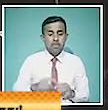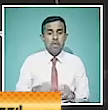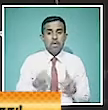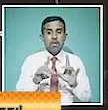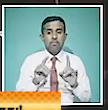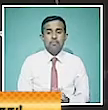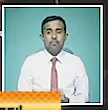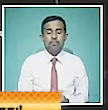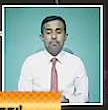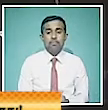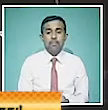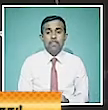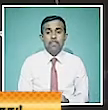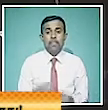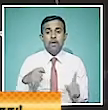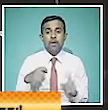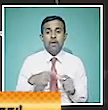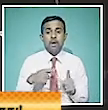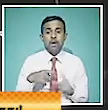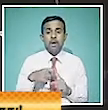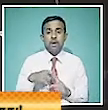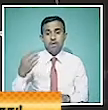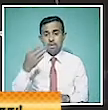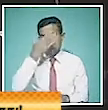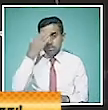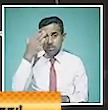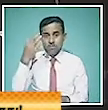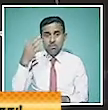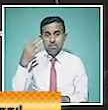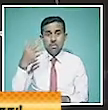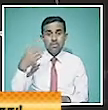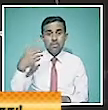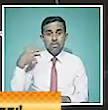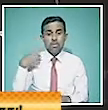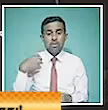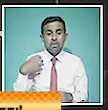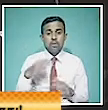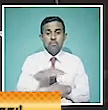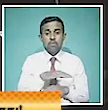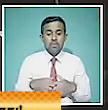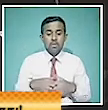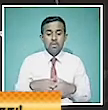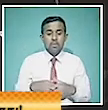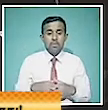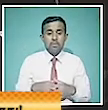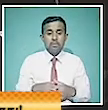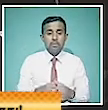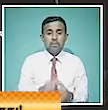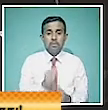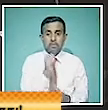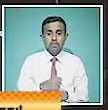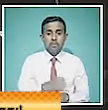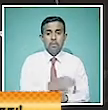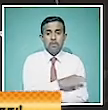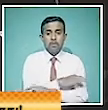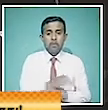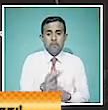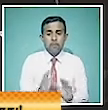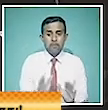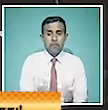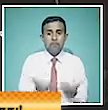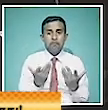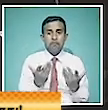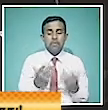முஸ்லிம்களுக்கும் தமிழர்களுக்கும் ஏனையவர்களுக்கும் இருக்கின்ற காணி பிரச்சனை நம்மால் உருவாக்கப்பட்டது. அதே போன்று கல்முனையை எடுத்துக்கொண்டால், எங்களுடைய